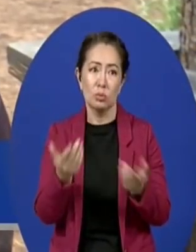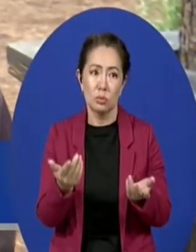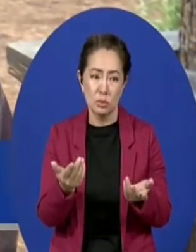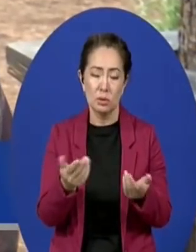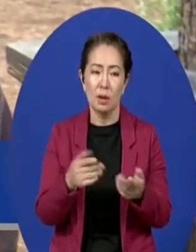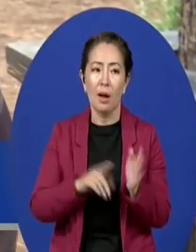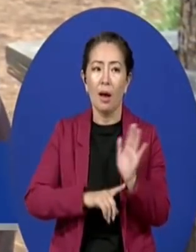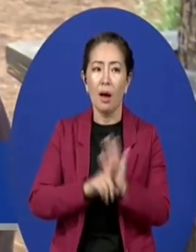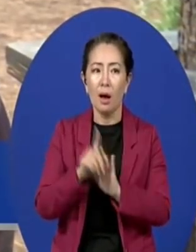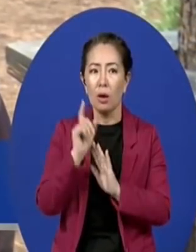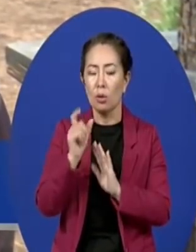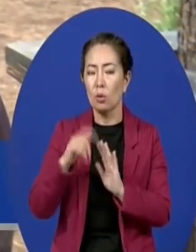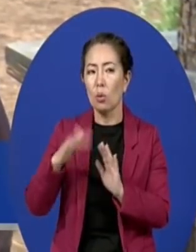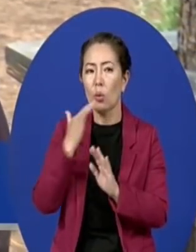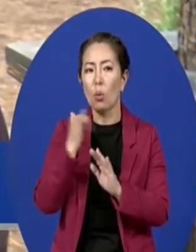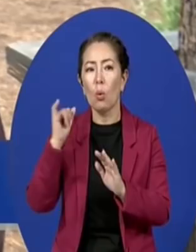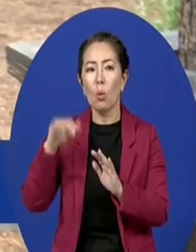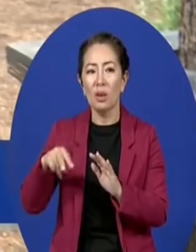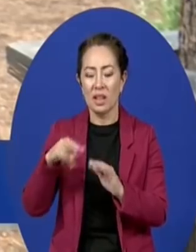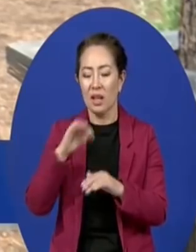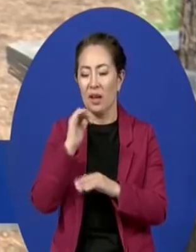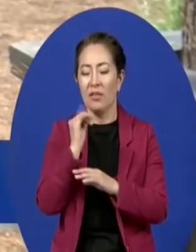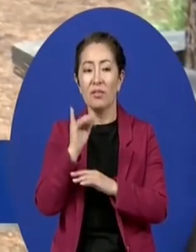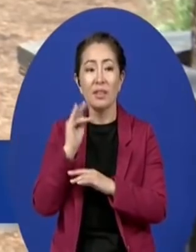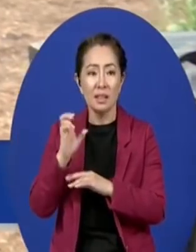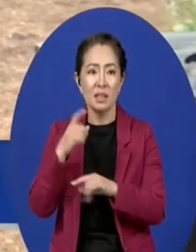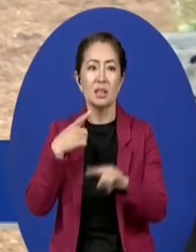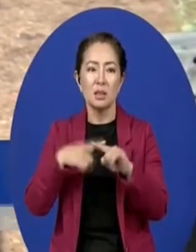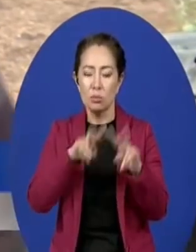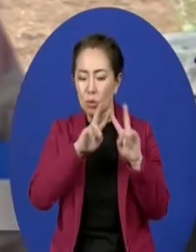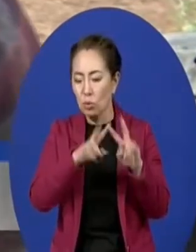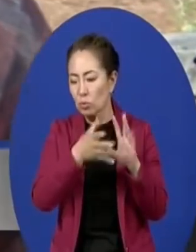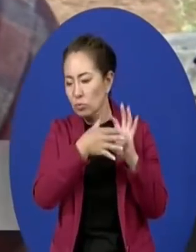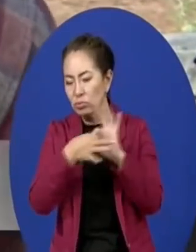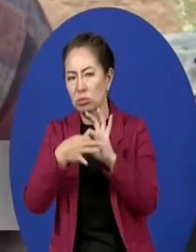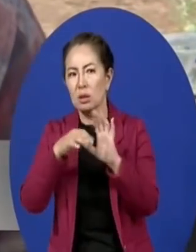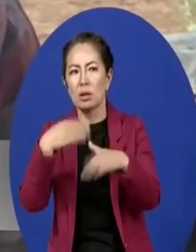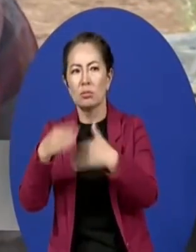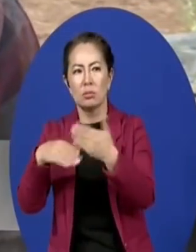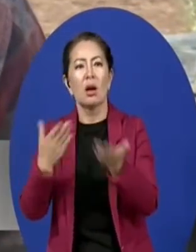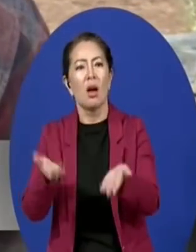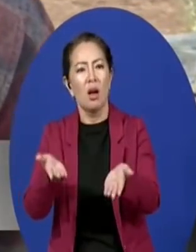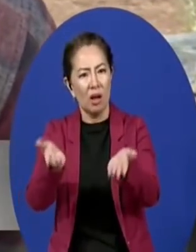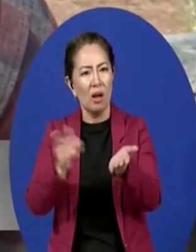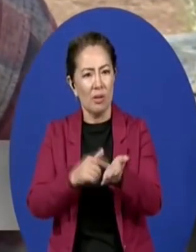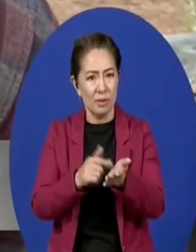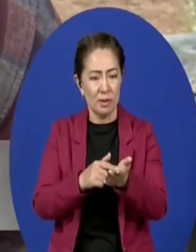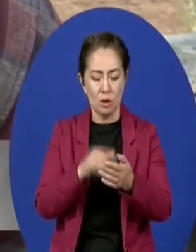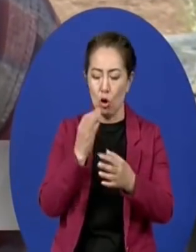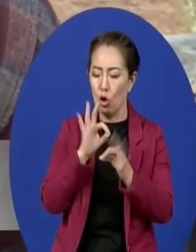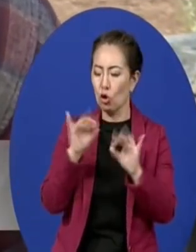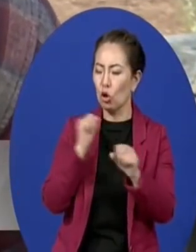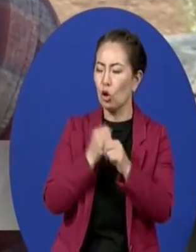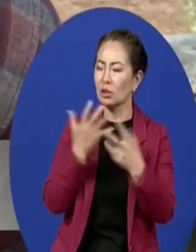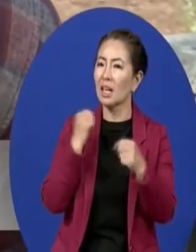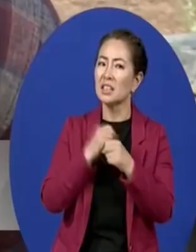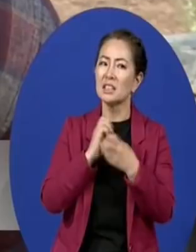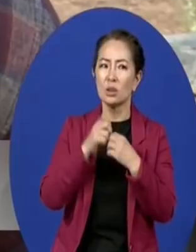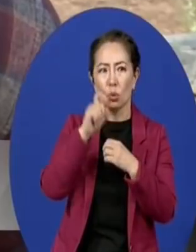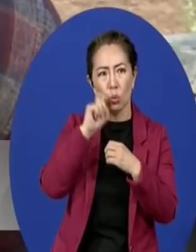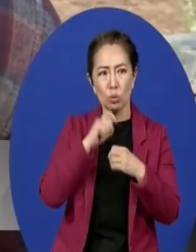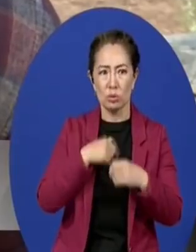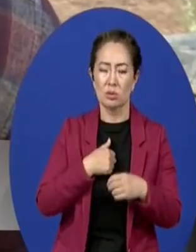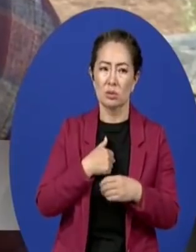ийм анхдагч болсон ийм уулын фитнесийг өшөө цааш нь өргөжүүлээд аваа яваасаа өшөө сайхан үйл ажиллагаа одоо хийгээсэ